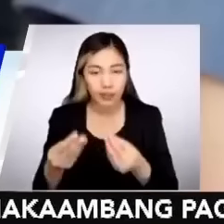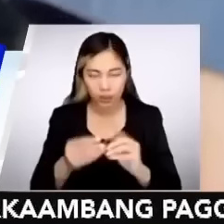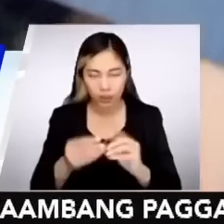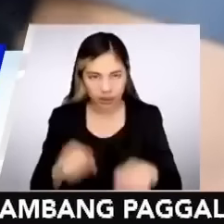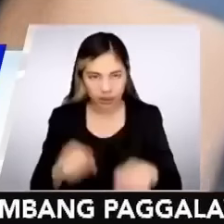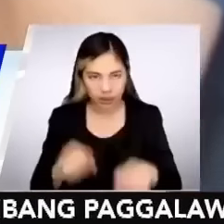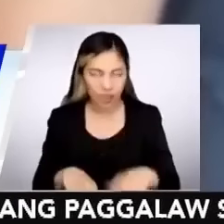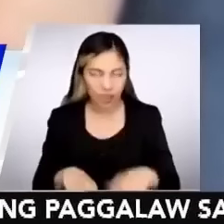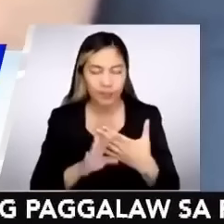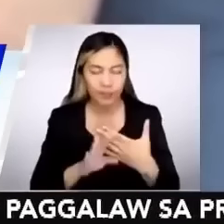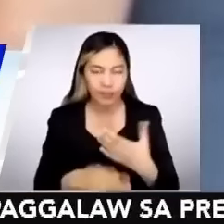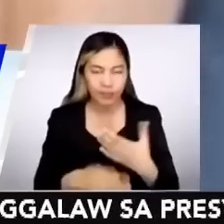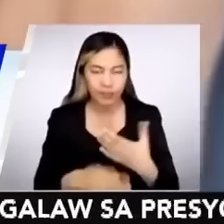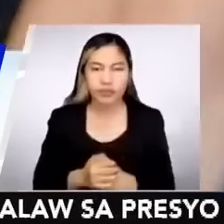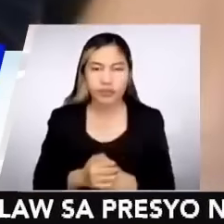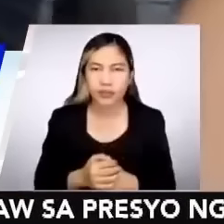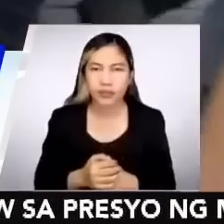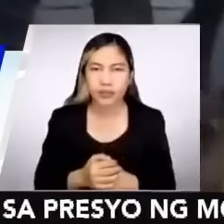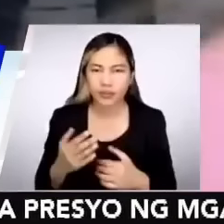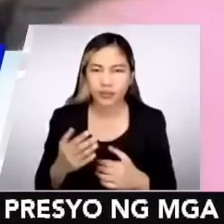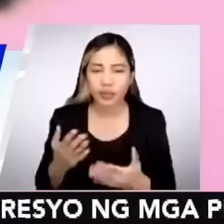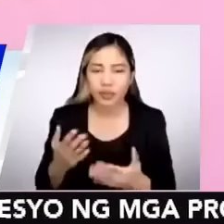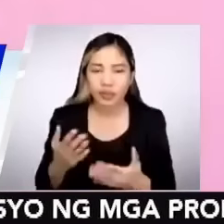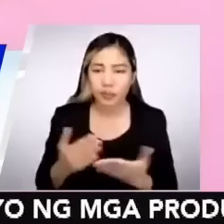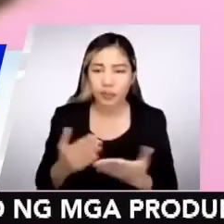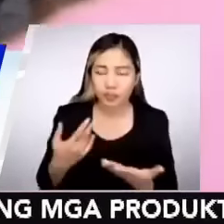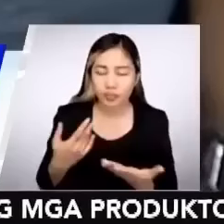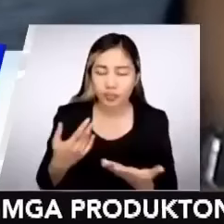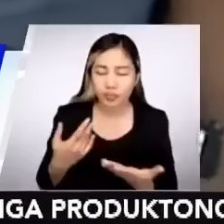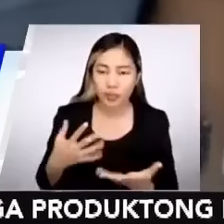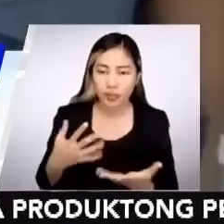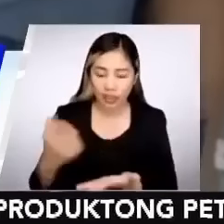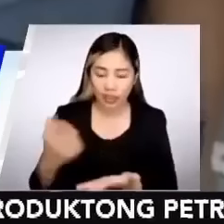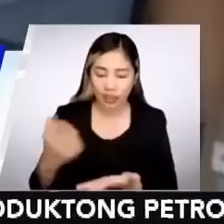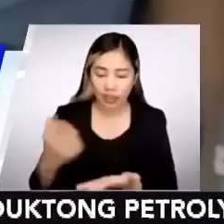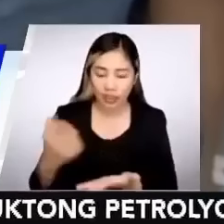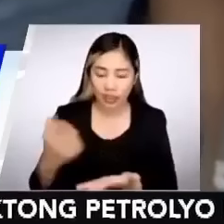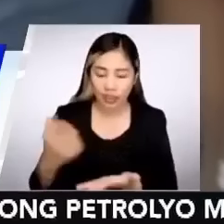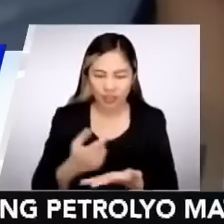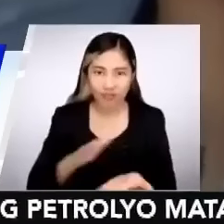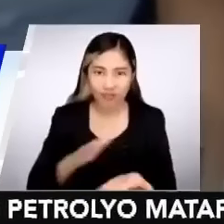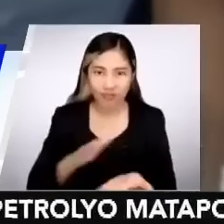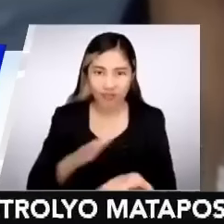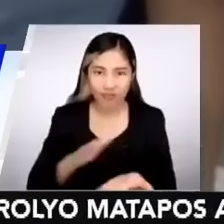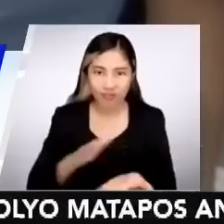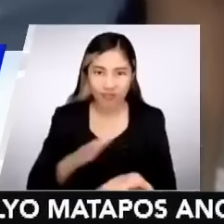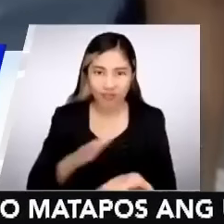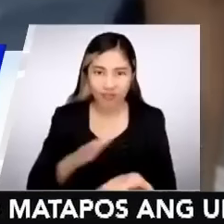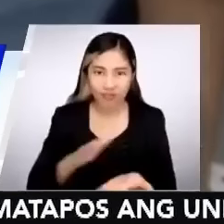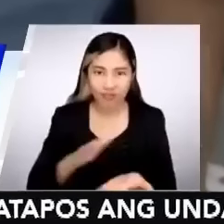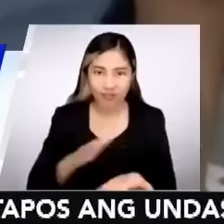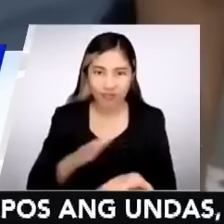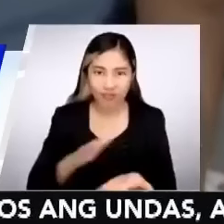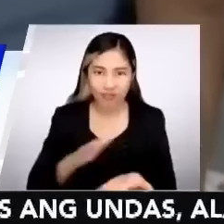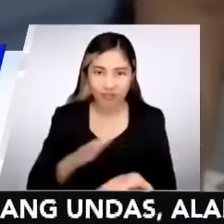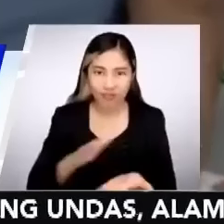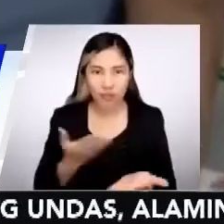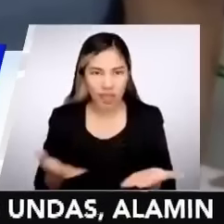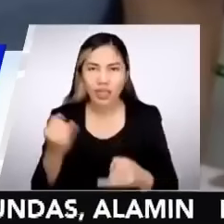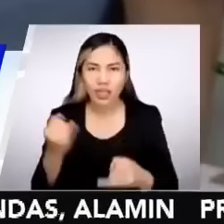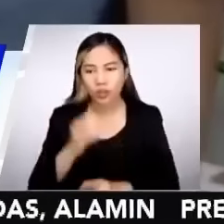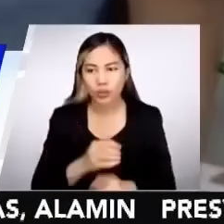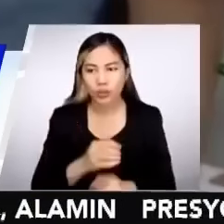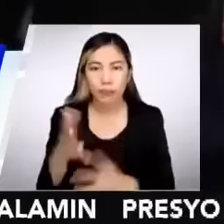kasing maglinis dito sa sementeryo dahil yung last day ng paglilinis ay noong October 25 pa. Bukod sa mga yan, bawal